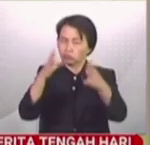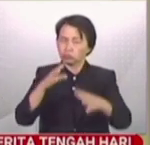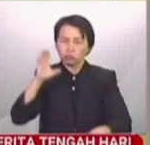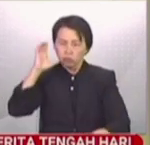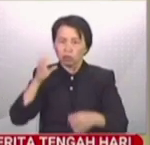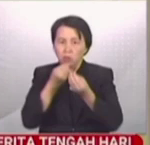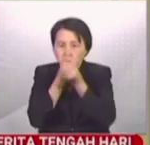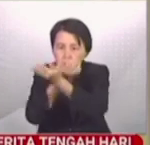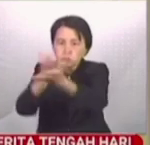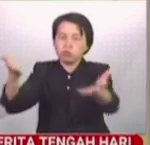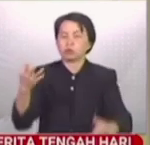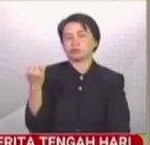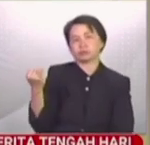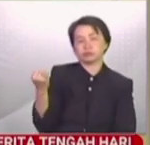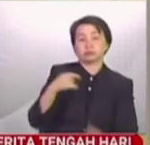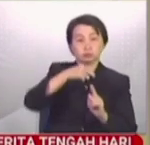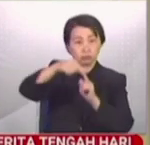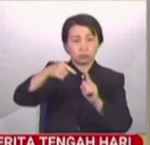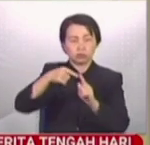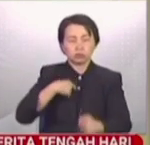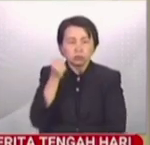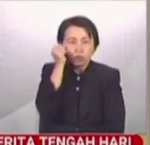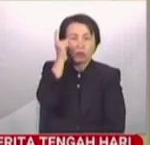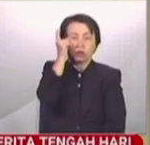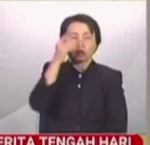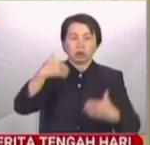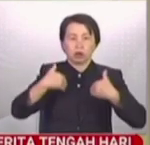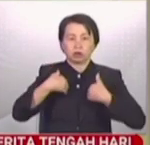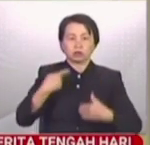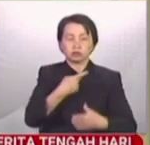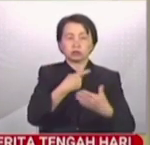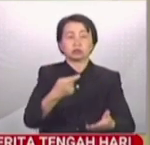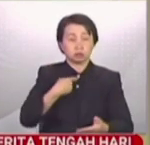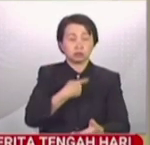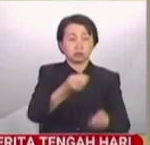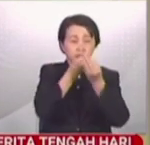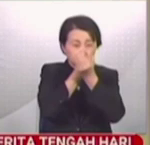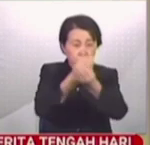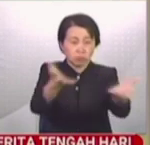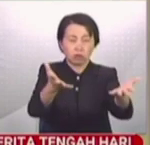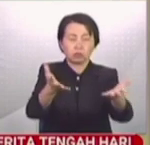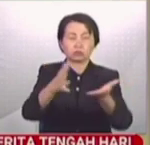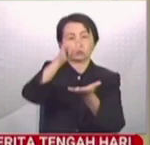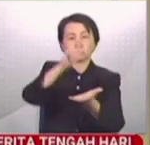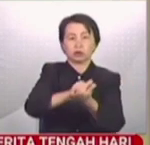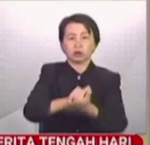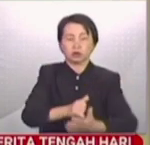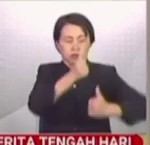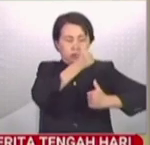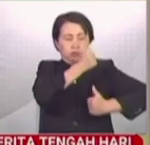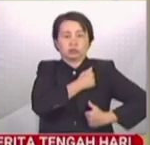yang disebarkan apabila difahamkan, apabila kita memaklumkan atau mengumumkan bahawa pihak